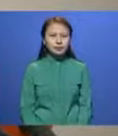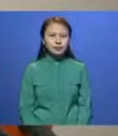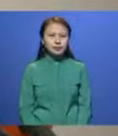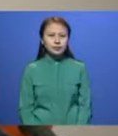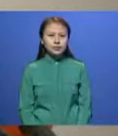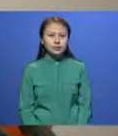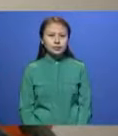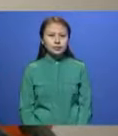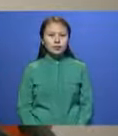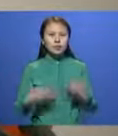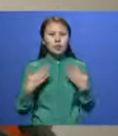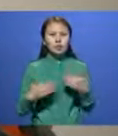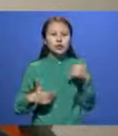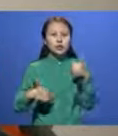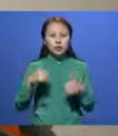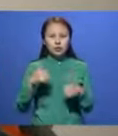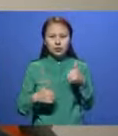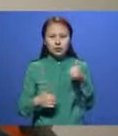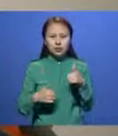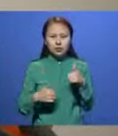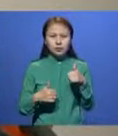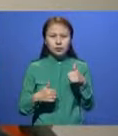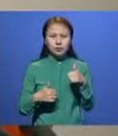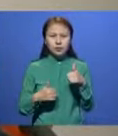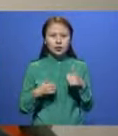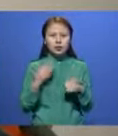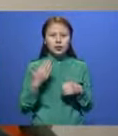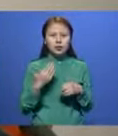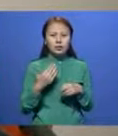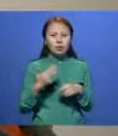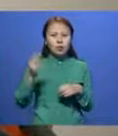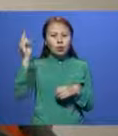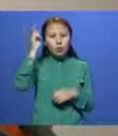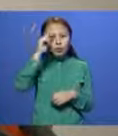Осы конкурсқа тек қана білімі бар